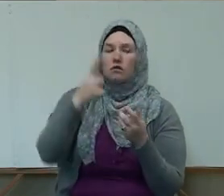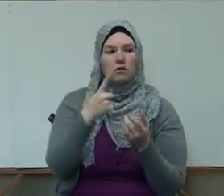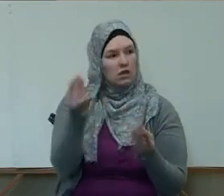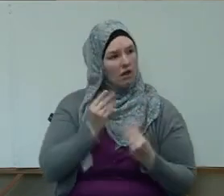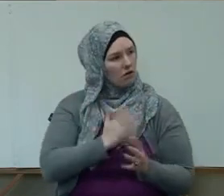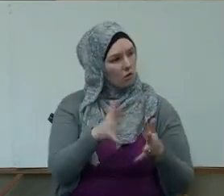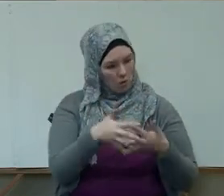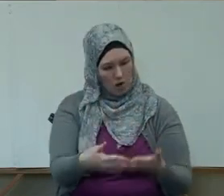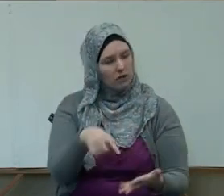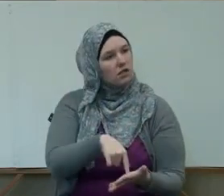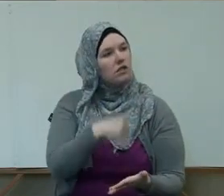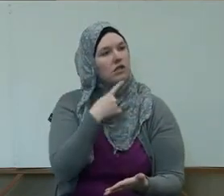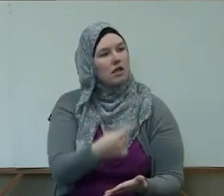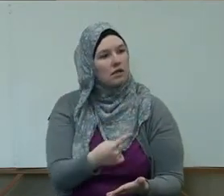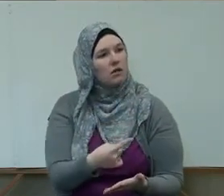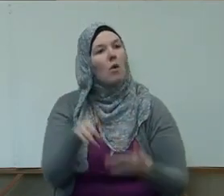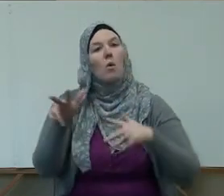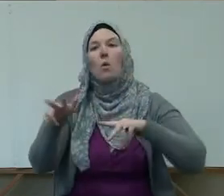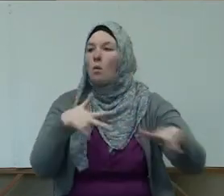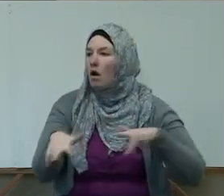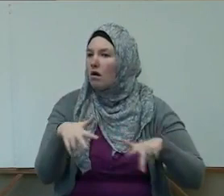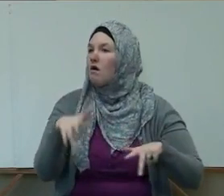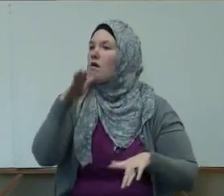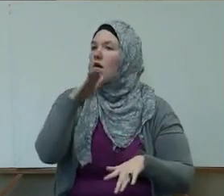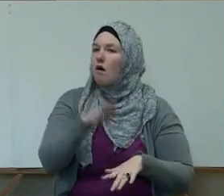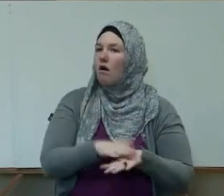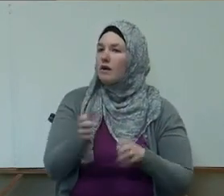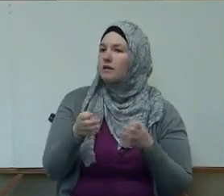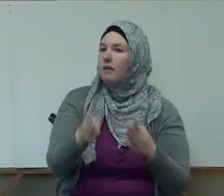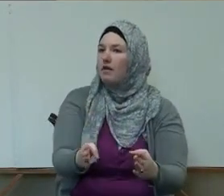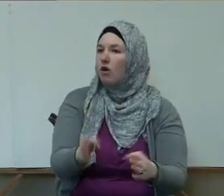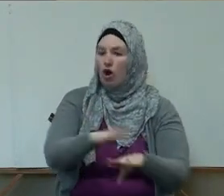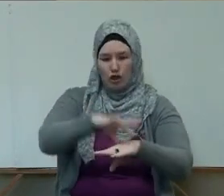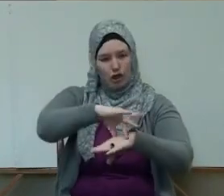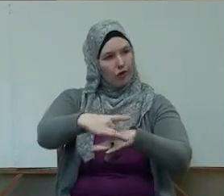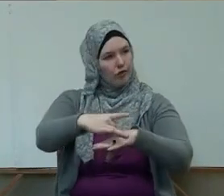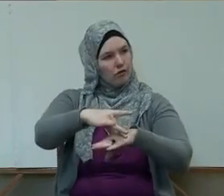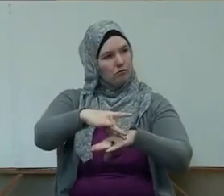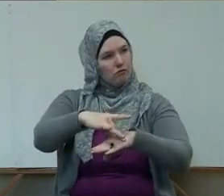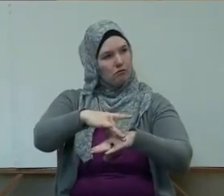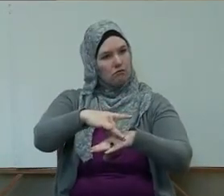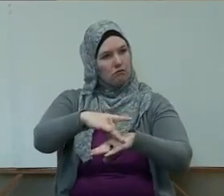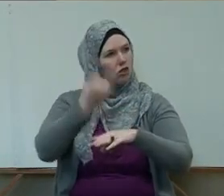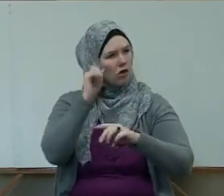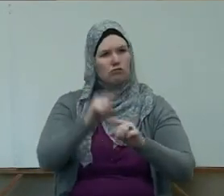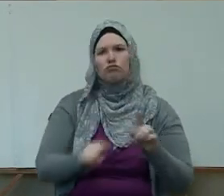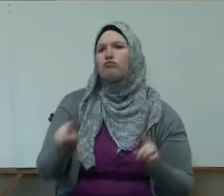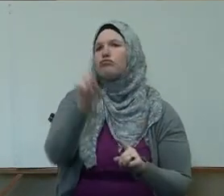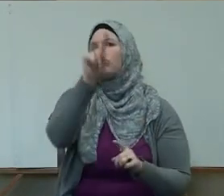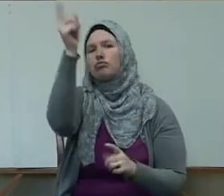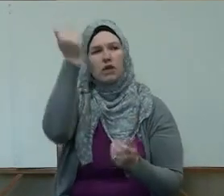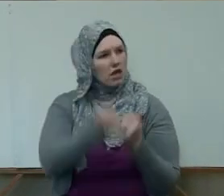فِي مَنَاكِبِهَا, walk on in its paths, the earth. هُوَ الَّذِي جَعَلَ لَكُمُ